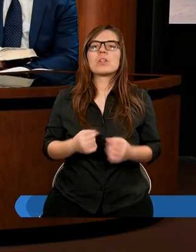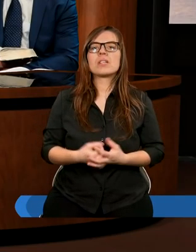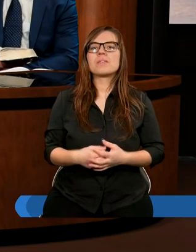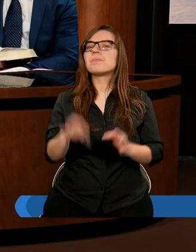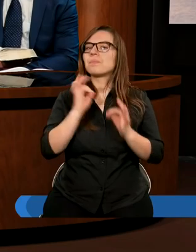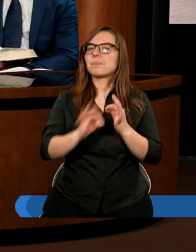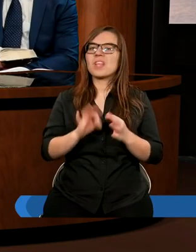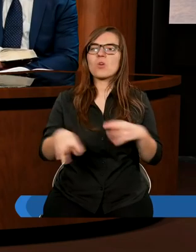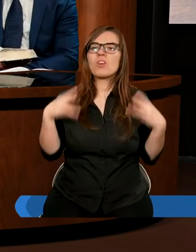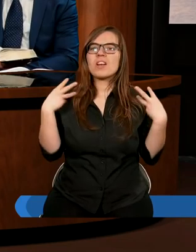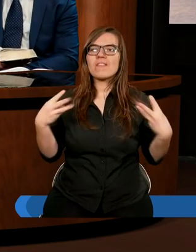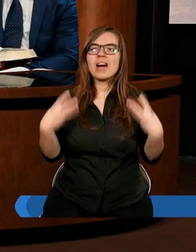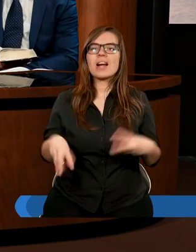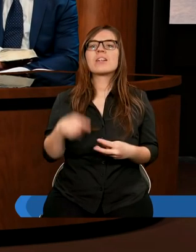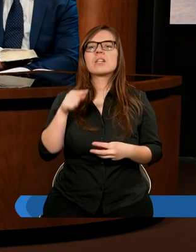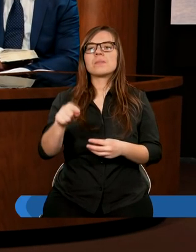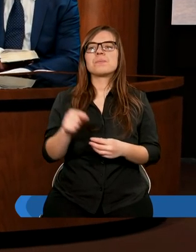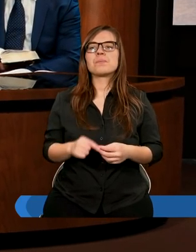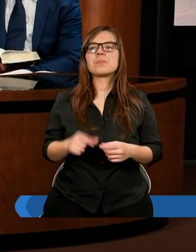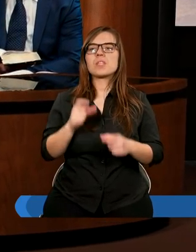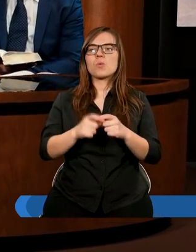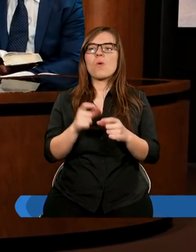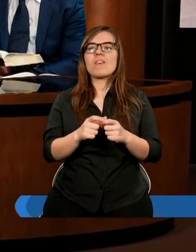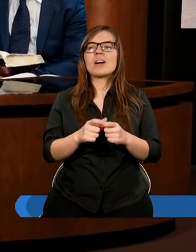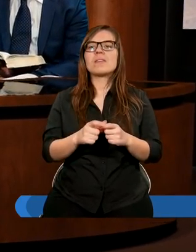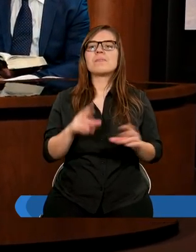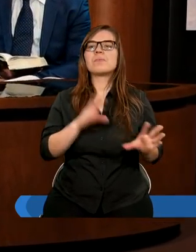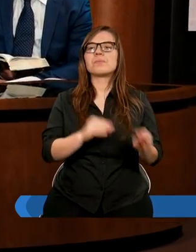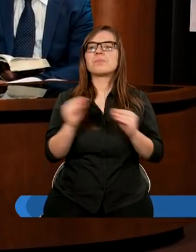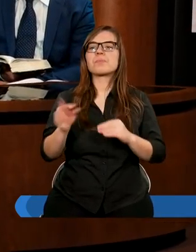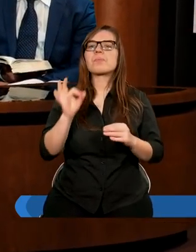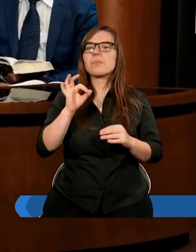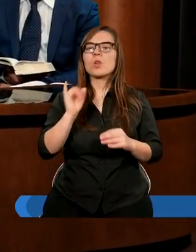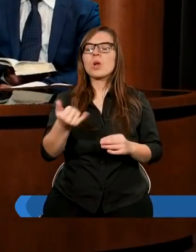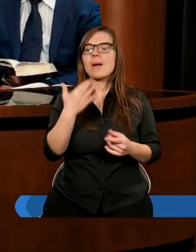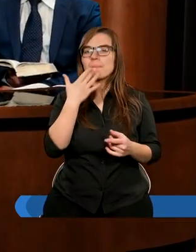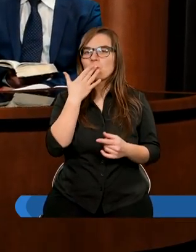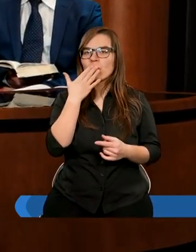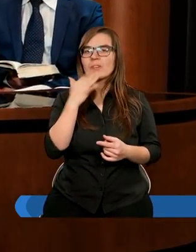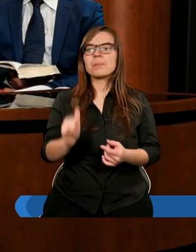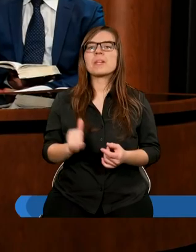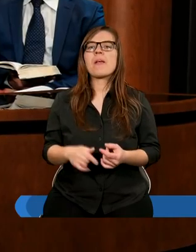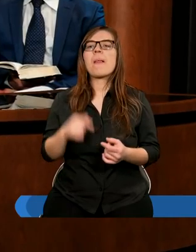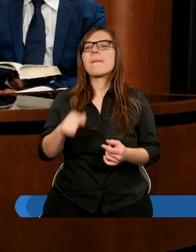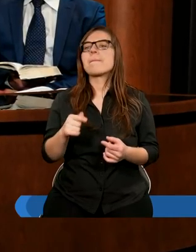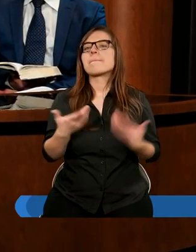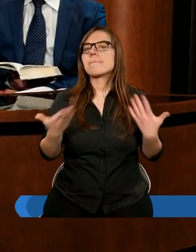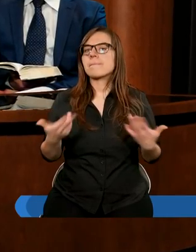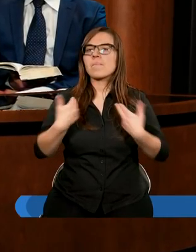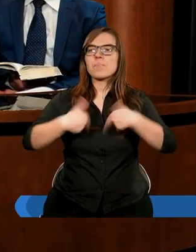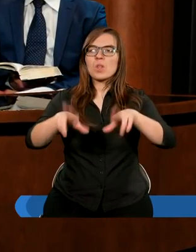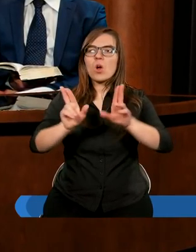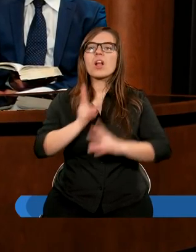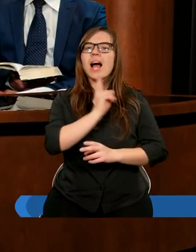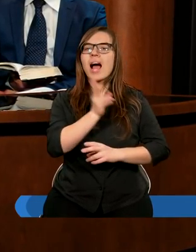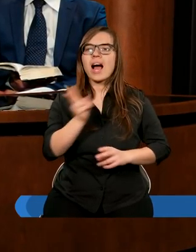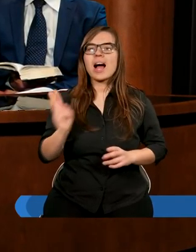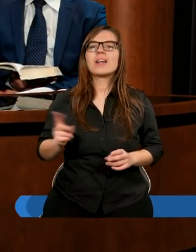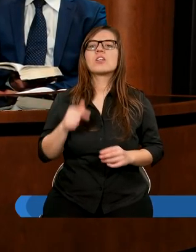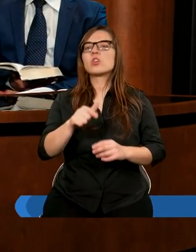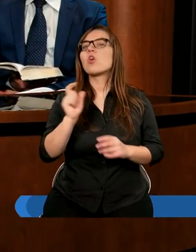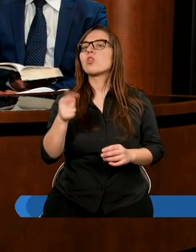Szczególnie ważne te słowa są w temacie, o jakim rozmawiamy. Czyli tak, oddawajcie każdemu